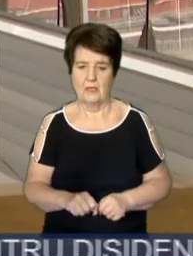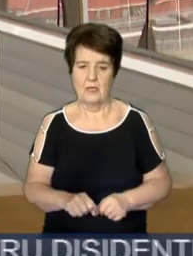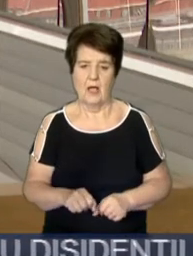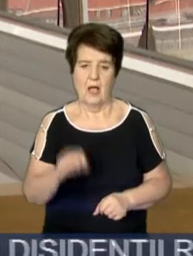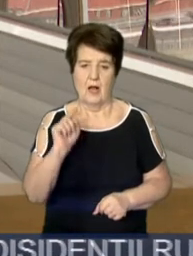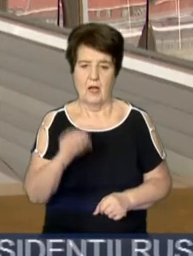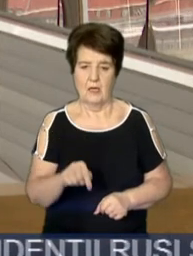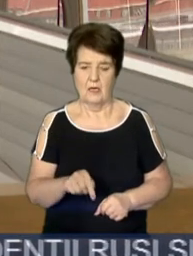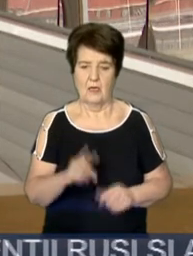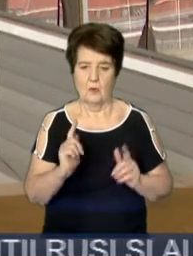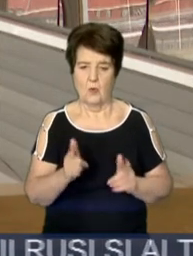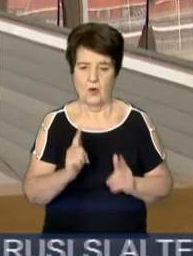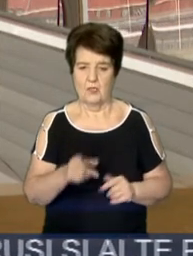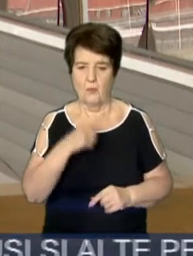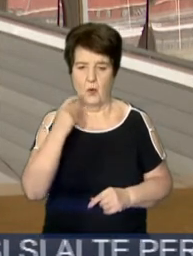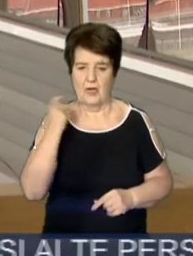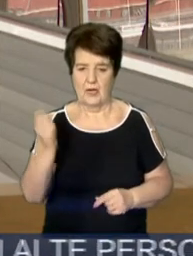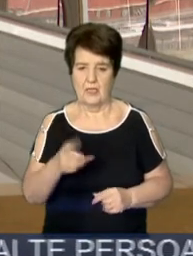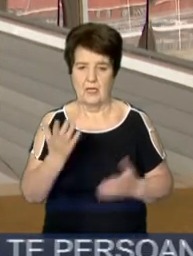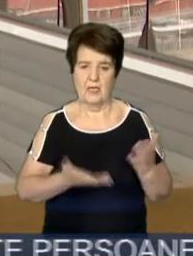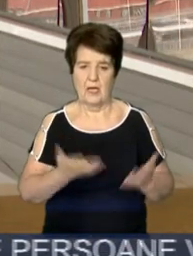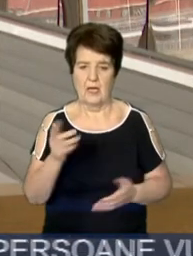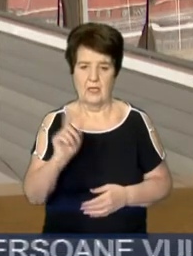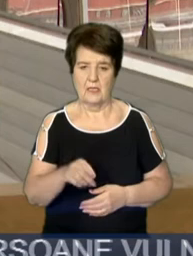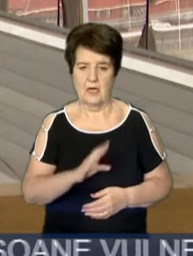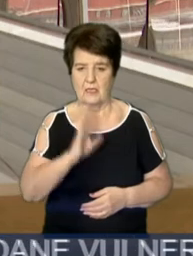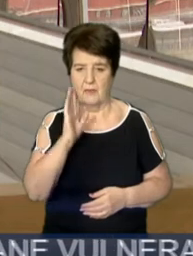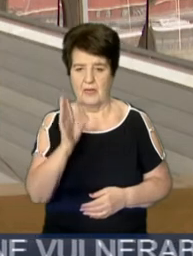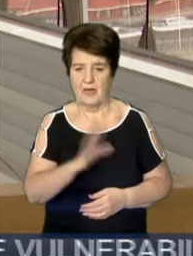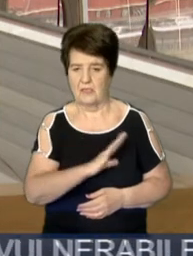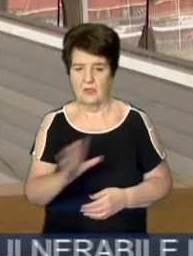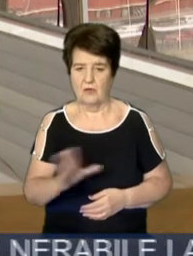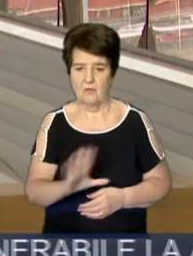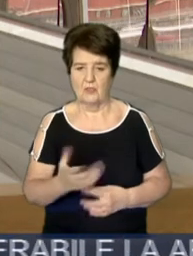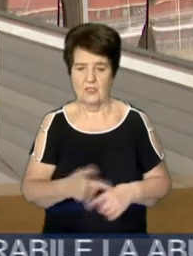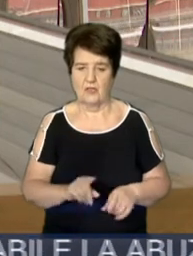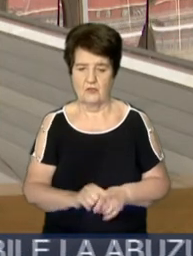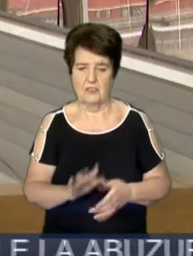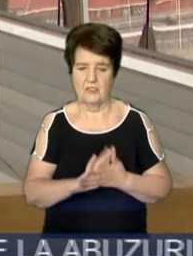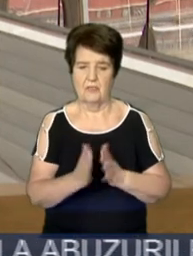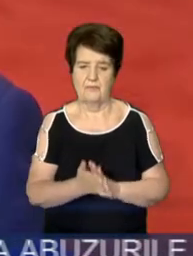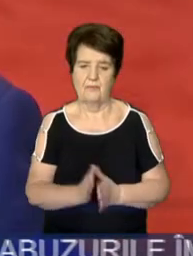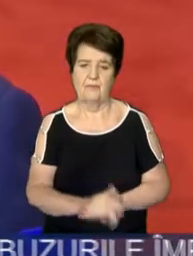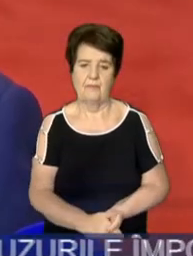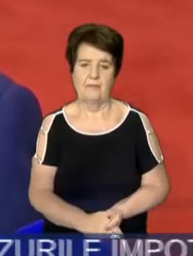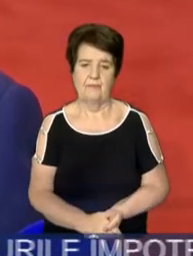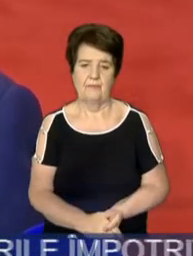la acest acord politic, chiar dacă dimineață nu exista această certitudine.